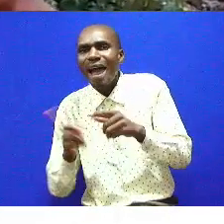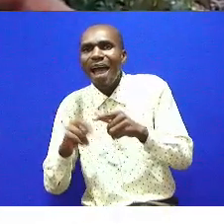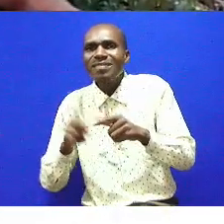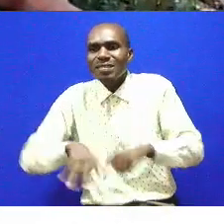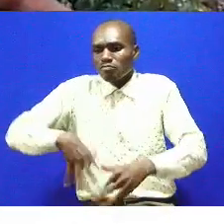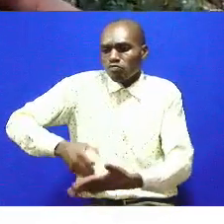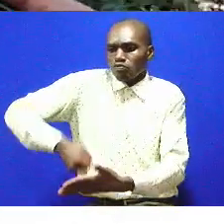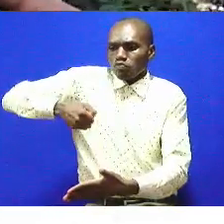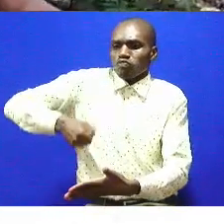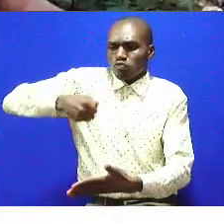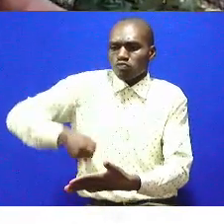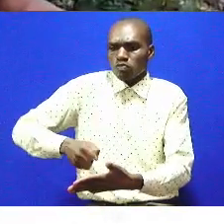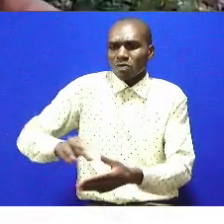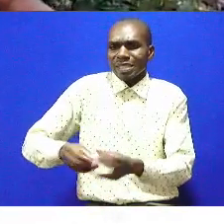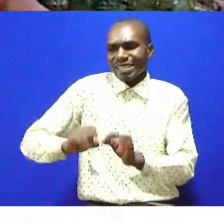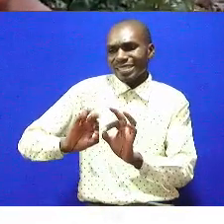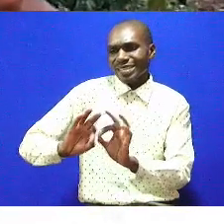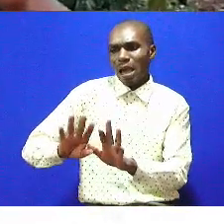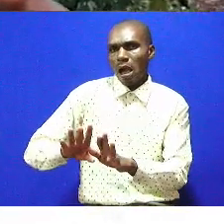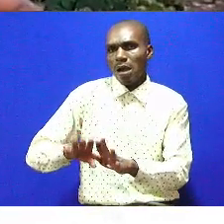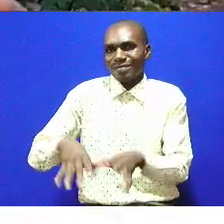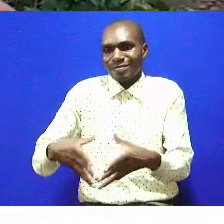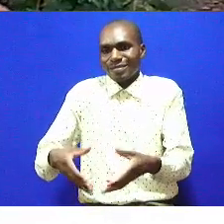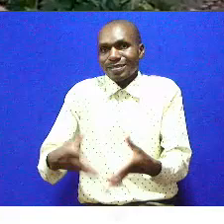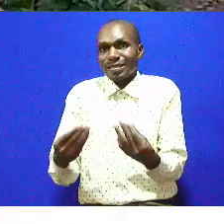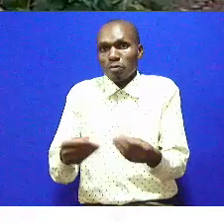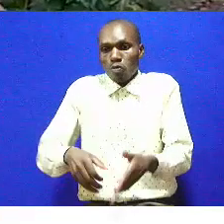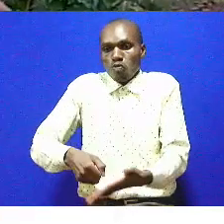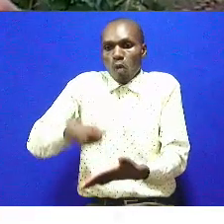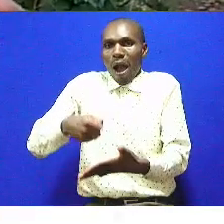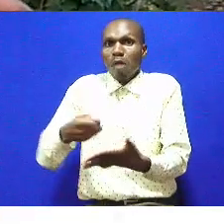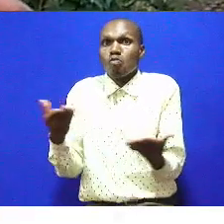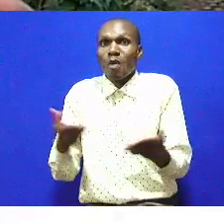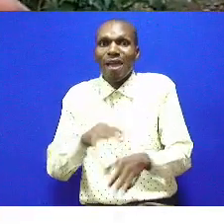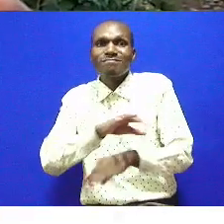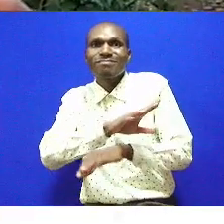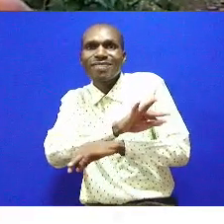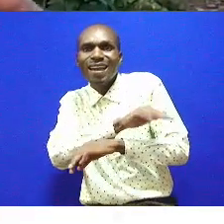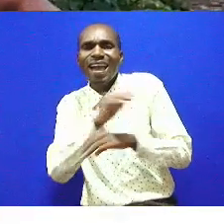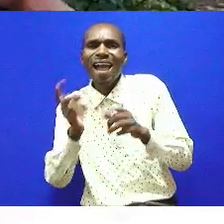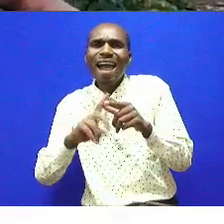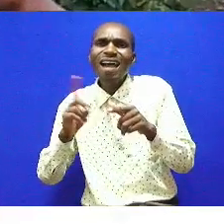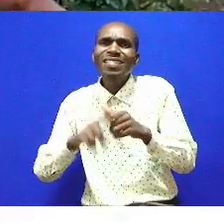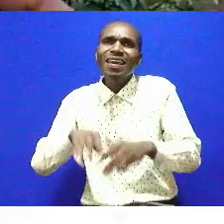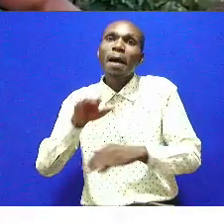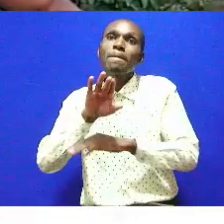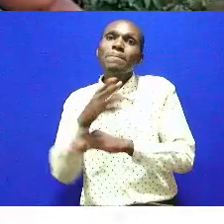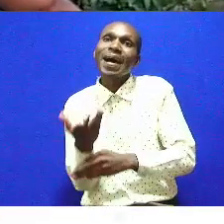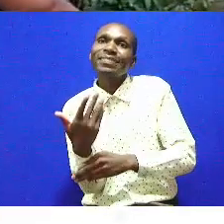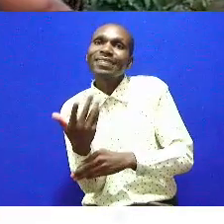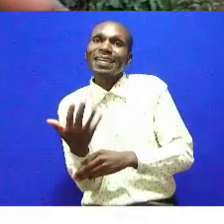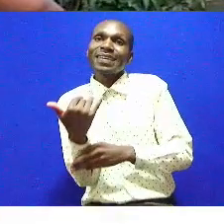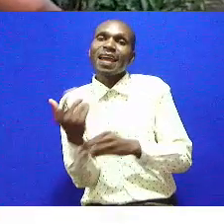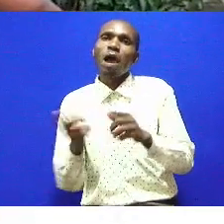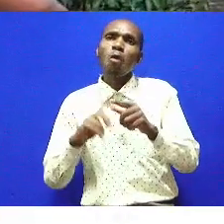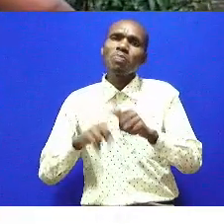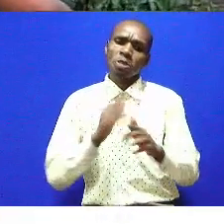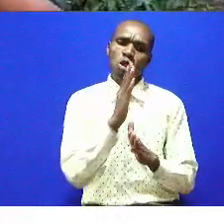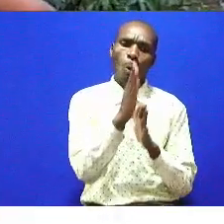papagi egera tuanya nyora raisi konye bogori ko ruwe se korate kuerende ina ende wongo sabana mopango